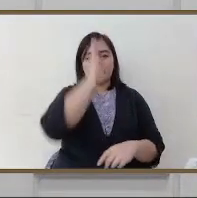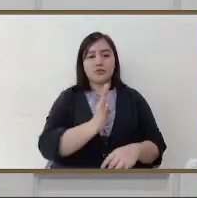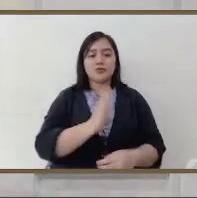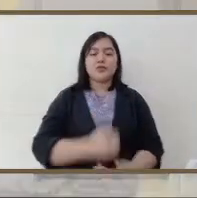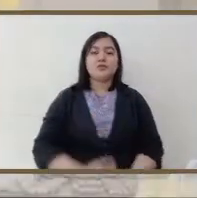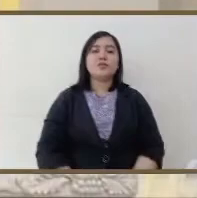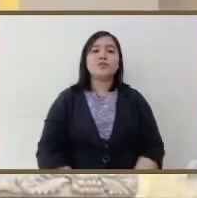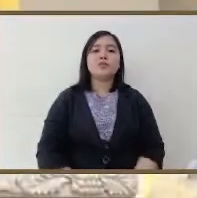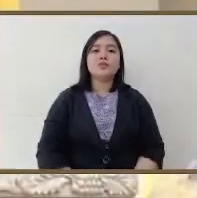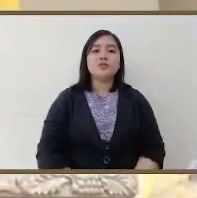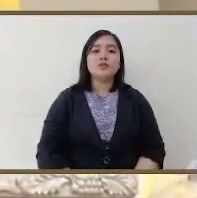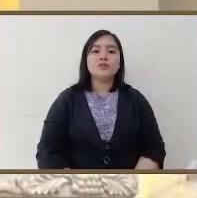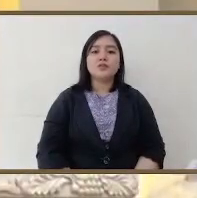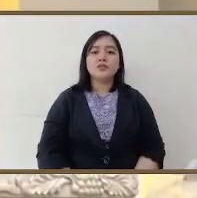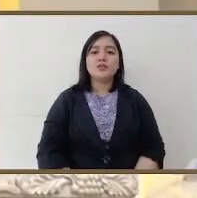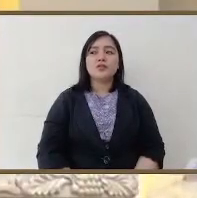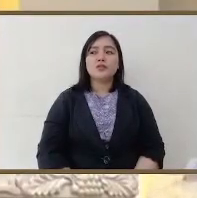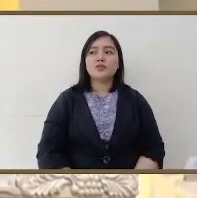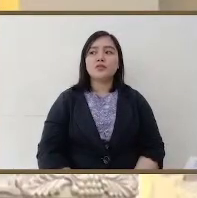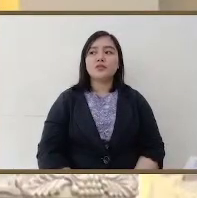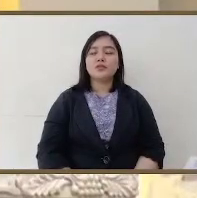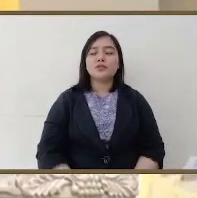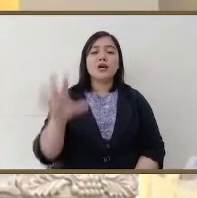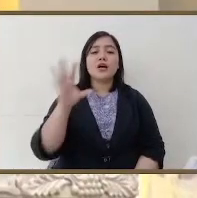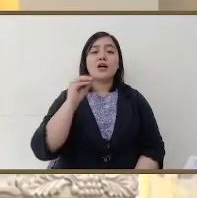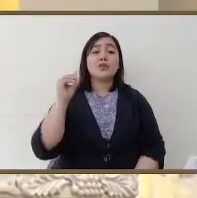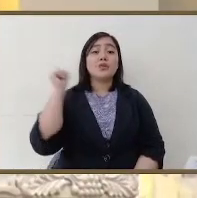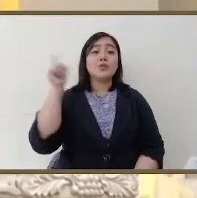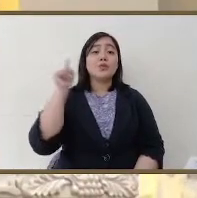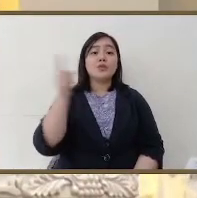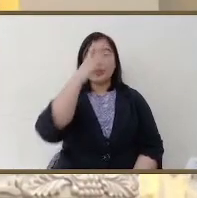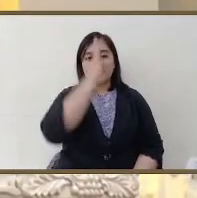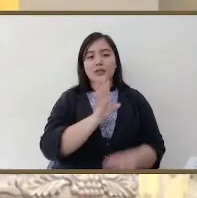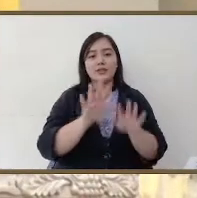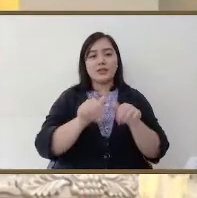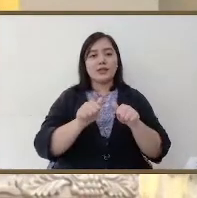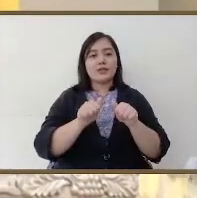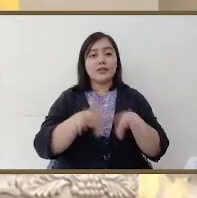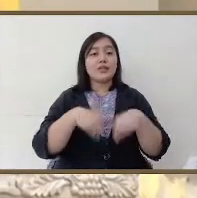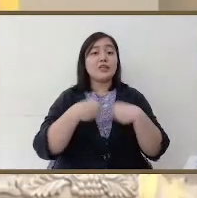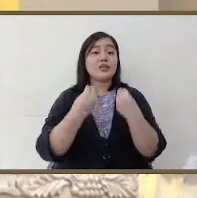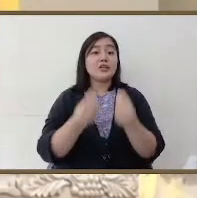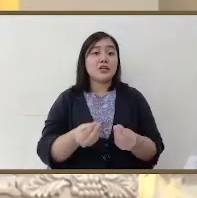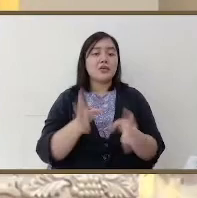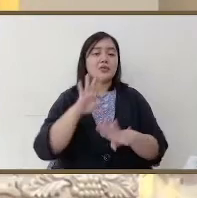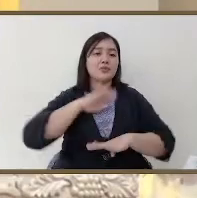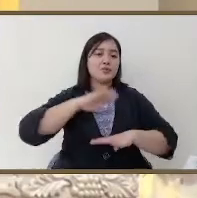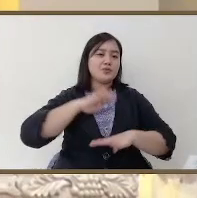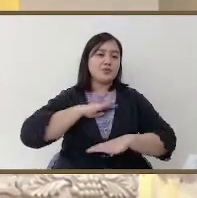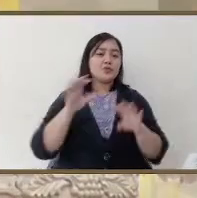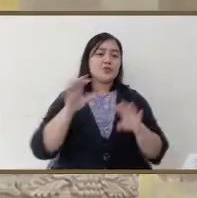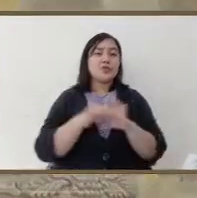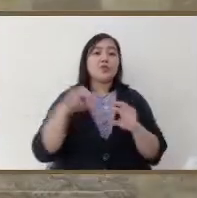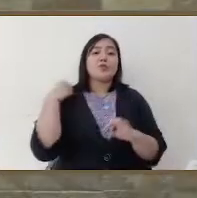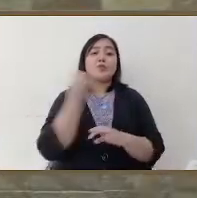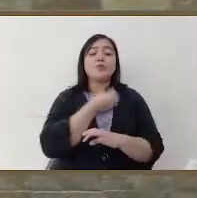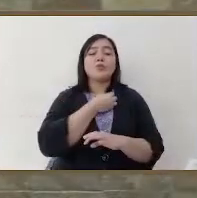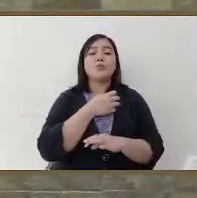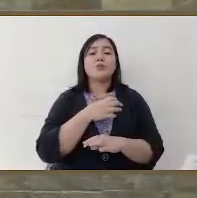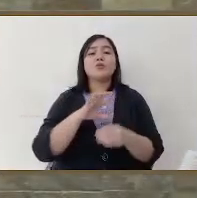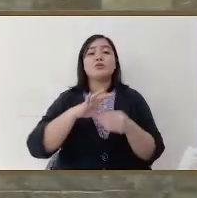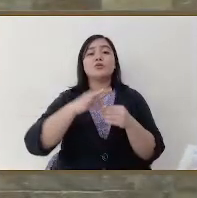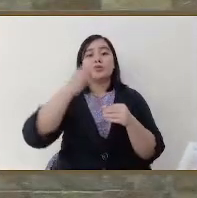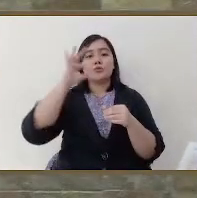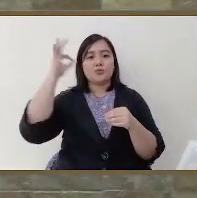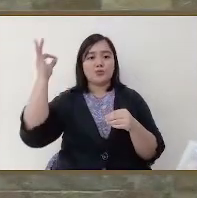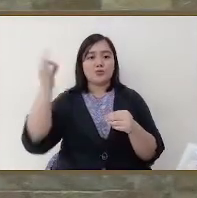At tanging taga-taas lamang ang pwedeng makapagbigay ng contentment ng ating kaluluwa. Man shall not live by bread alone, but